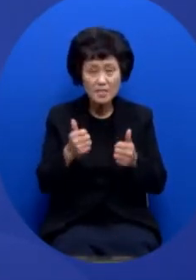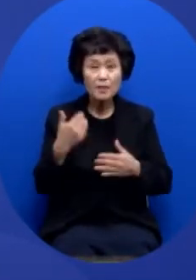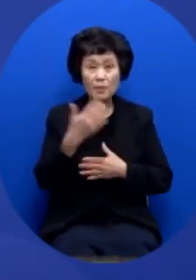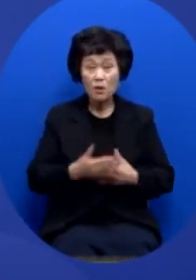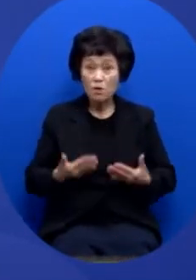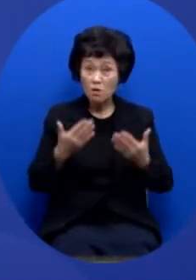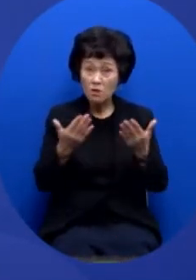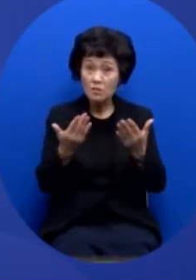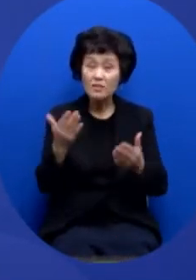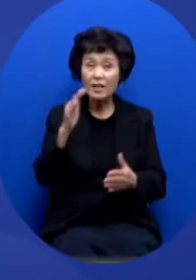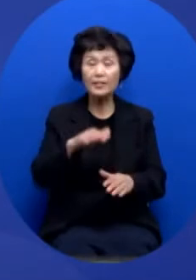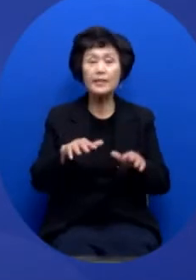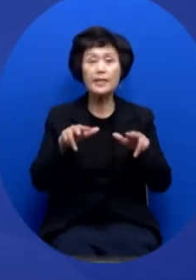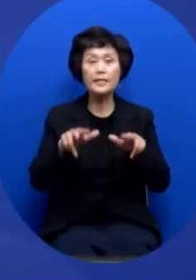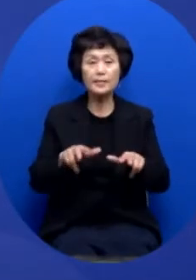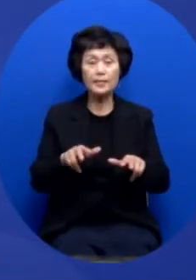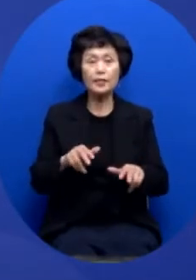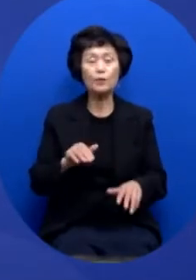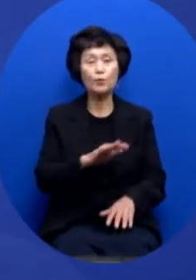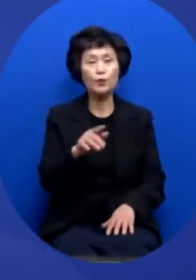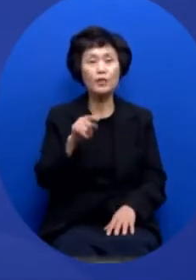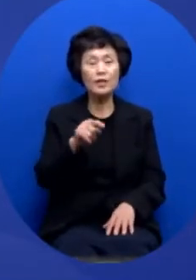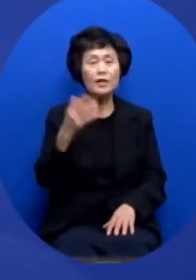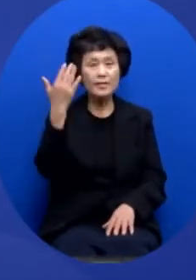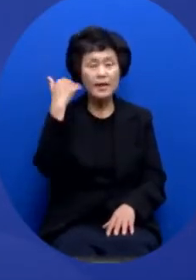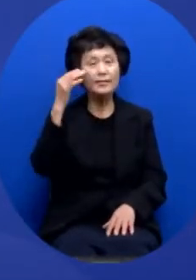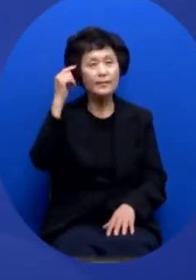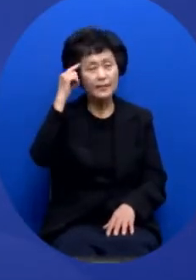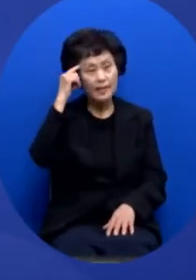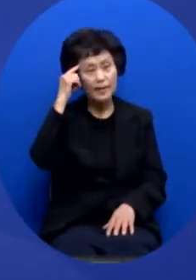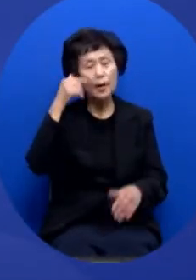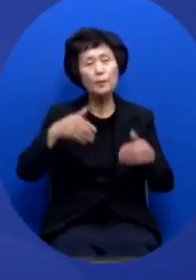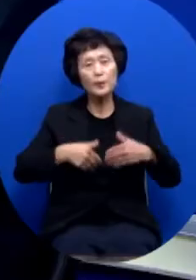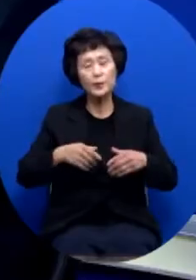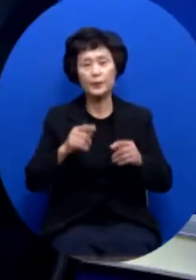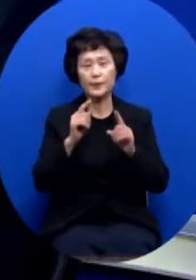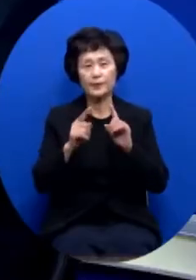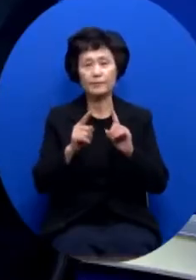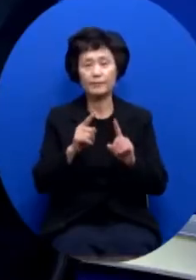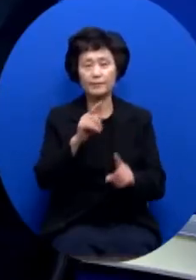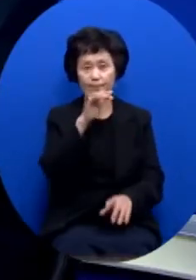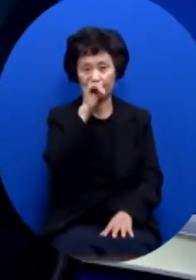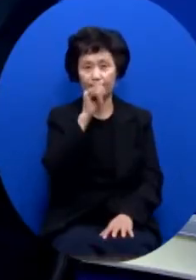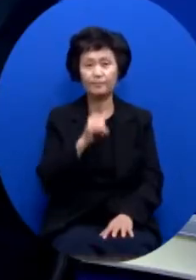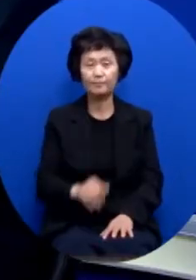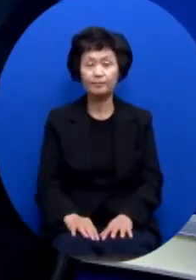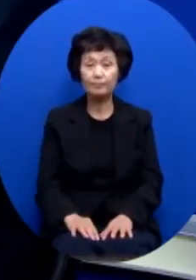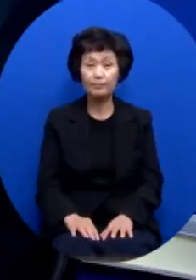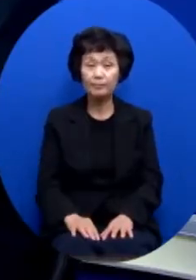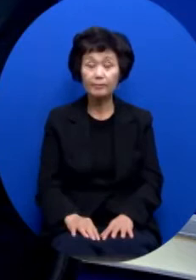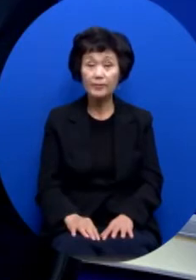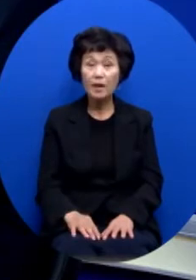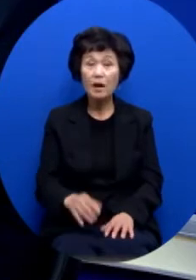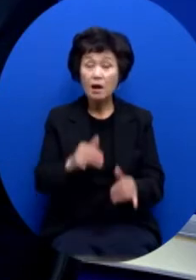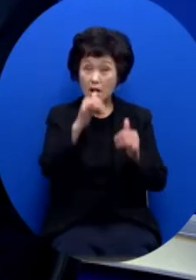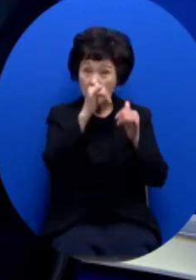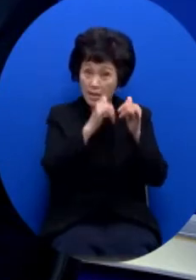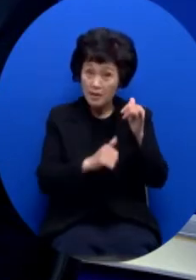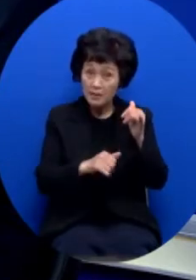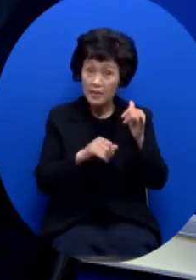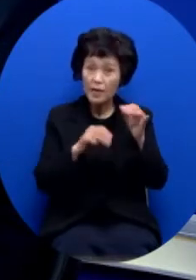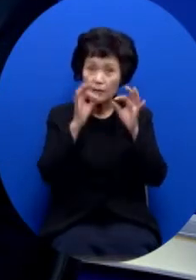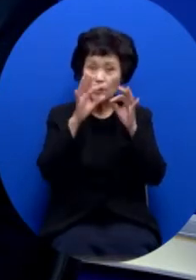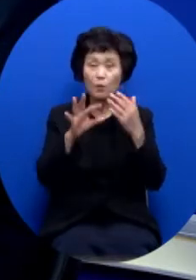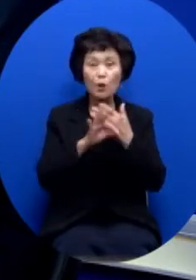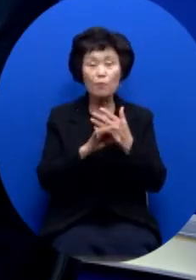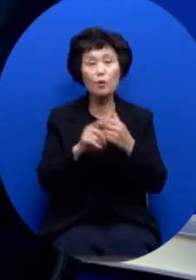민족을 이끌어야 되겠구나 그런 생각을 할 수 있을 것 같습니다. 네, 알겠습니다. 자, 그렇다면 이제 근대 기독교 역사가 우리 지금 이 사회에